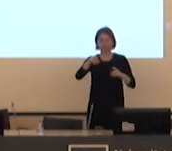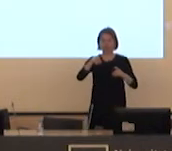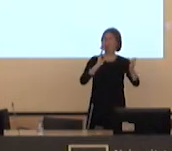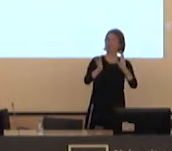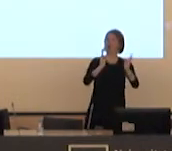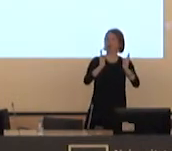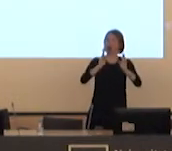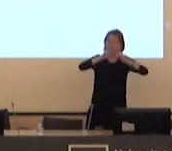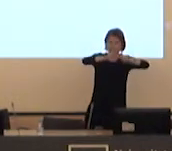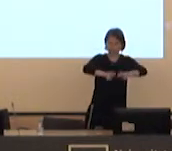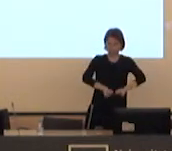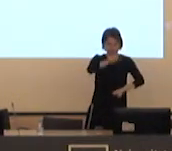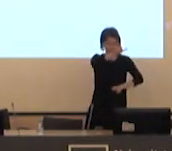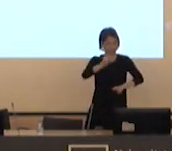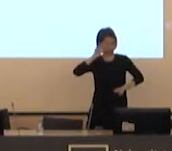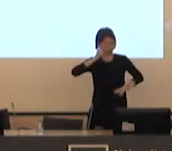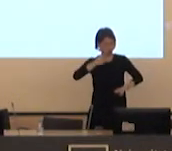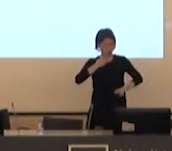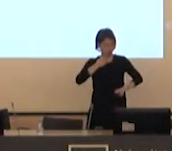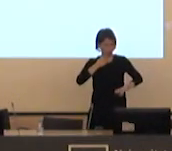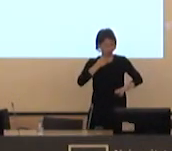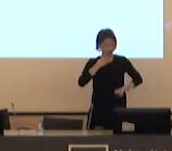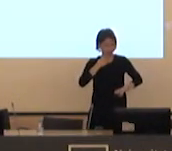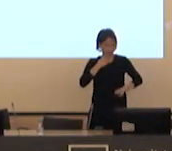Per a nosaltres, el principal,